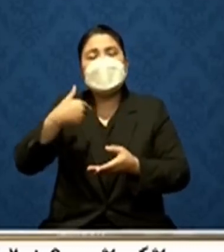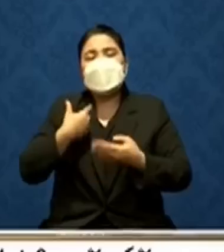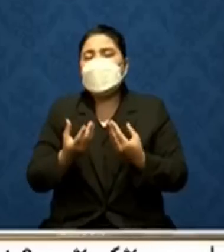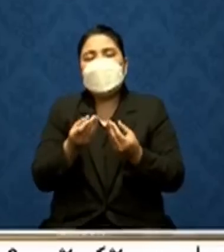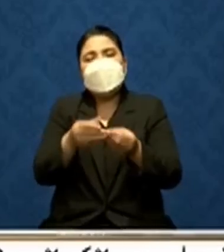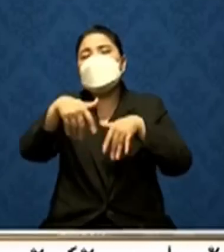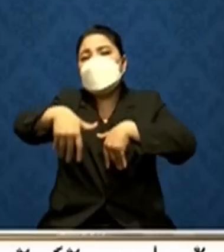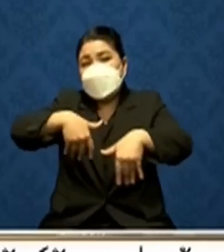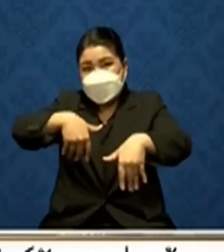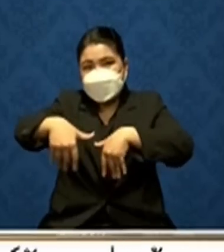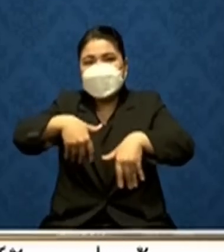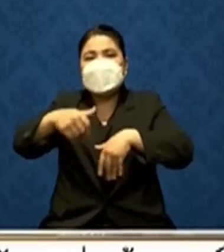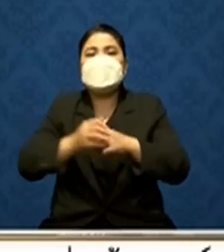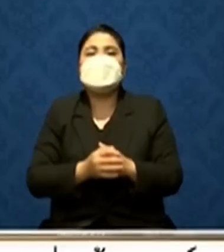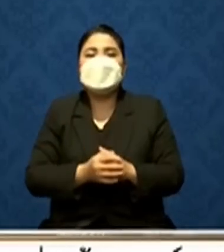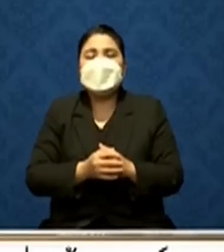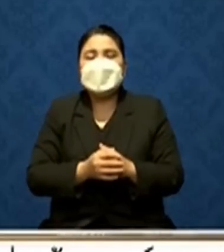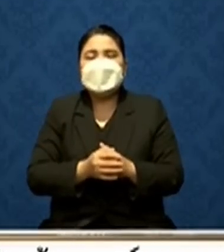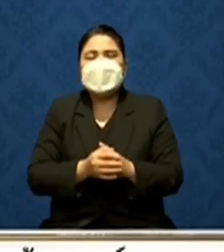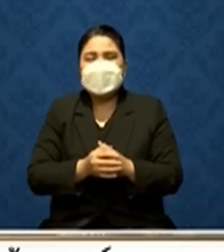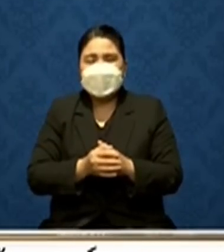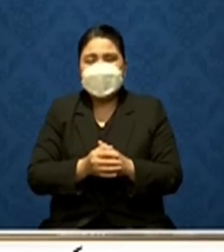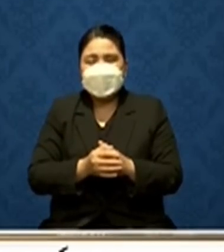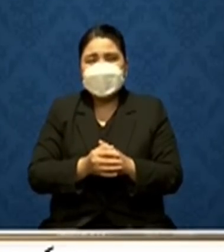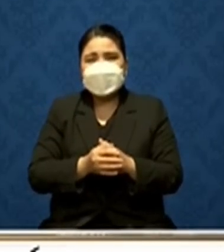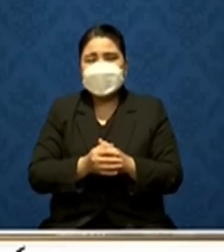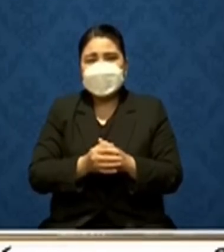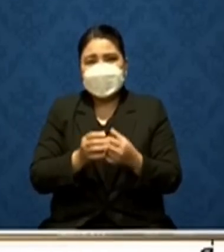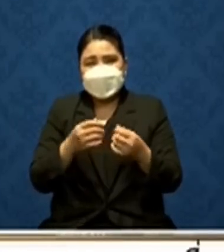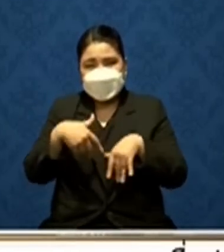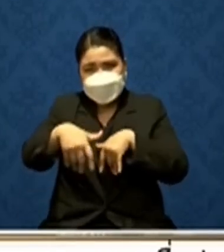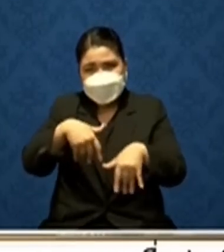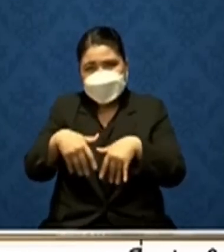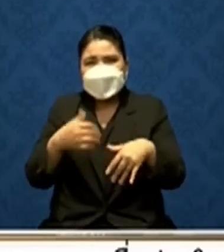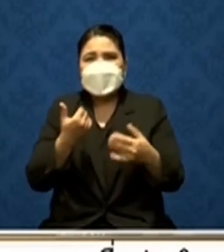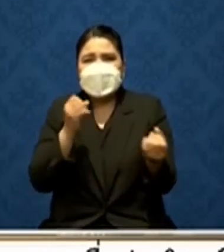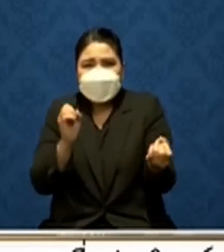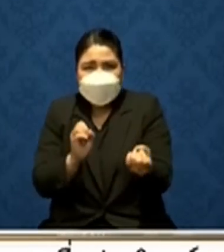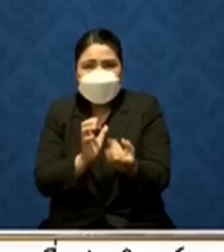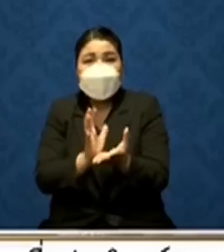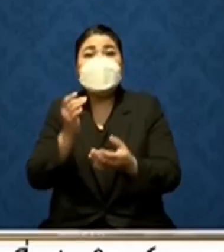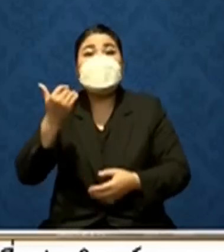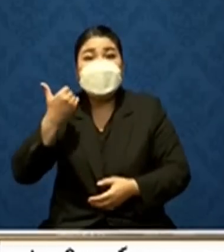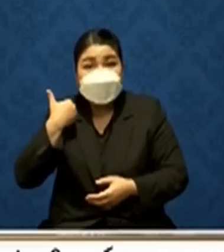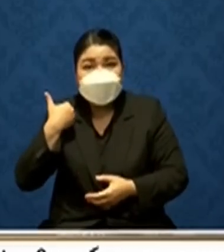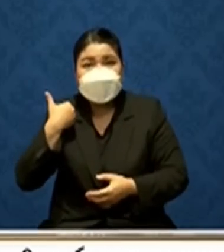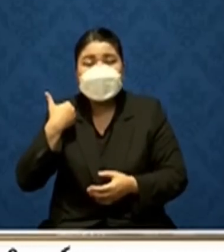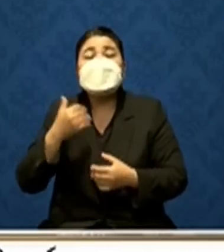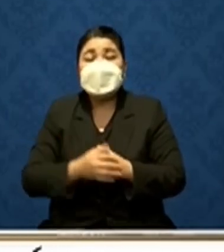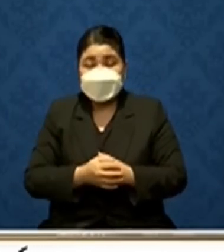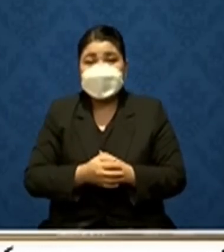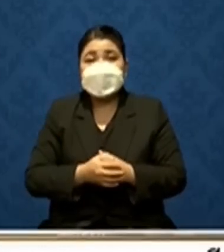พี่น้องประชาชนให้เกิดความทุกข์ยากเกิดร้อนอย่างแสนสาหัสอ่ะ